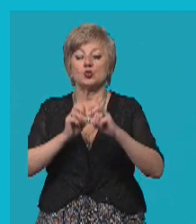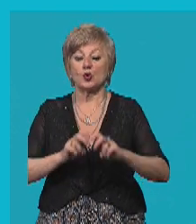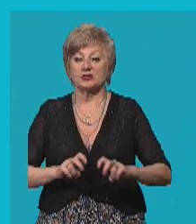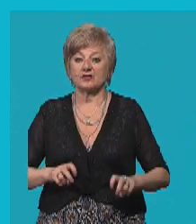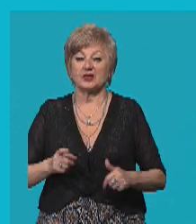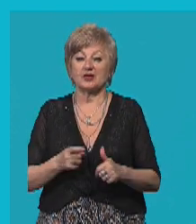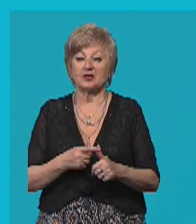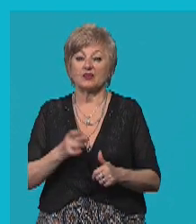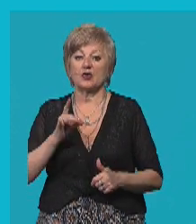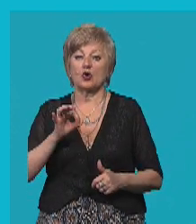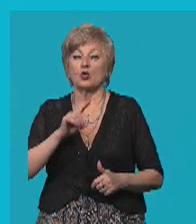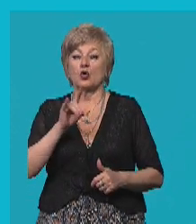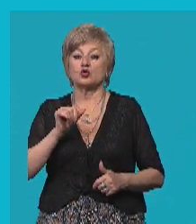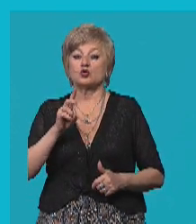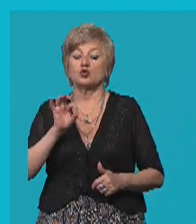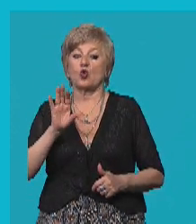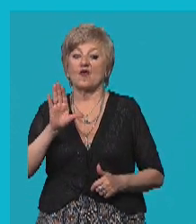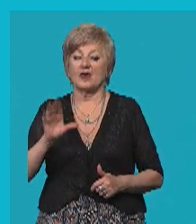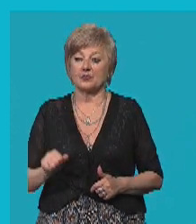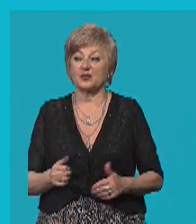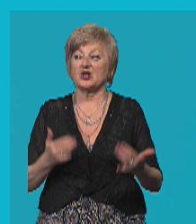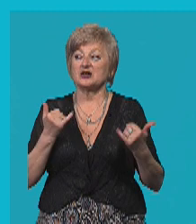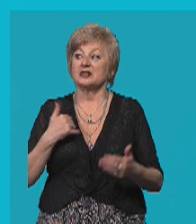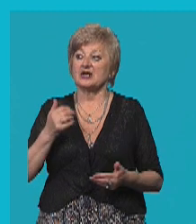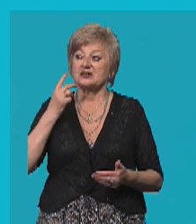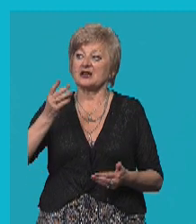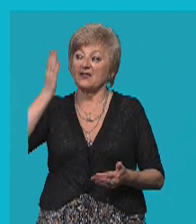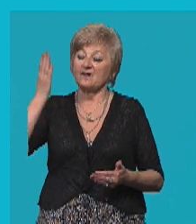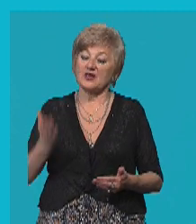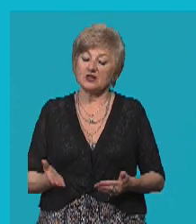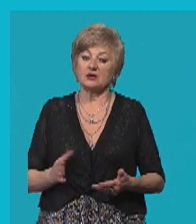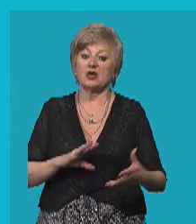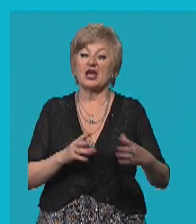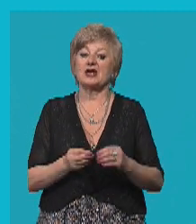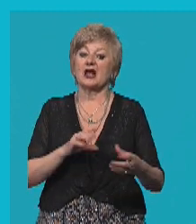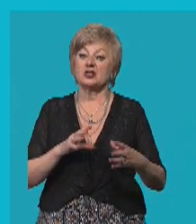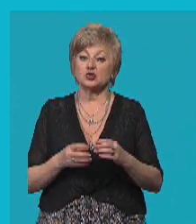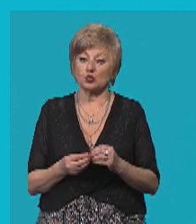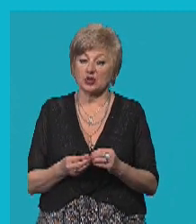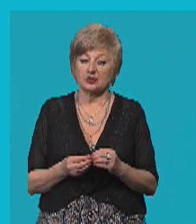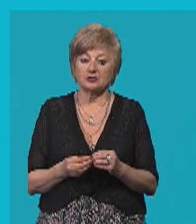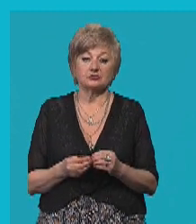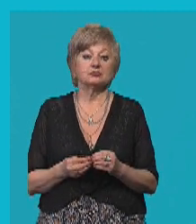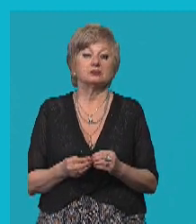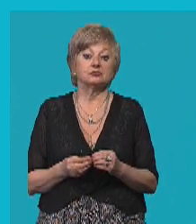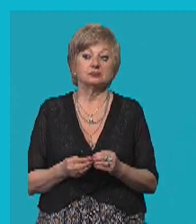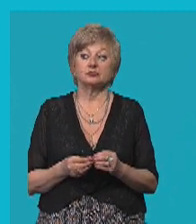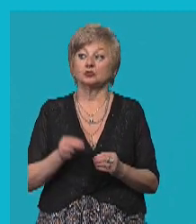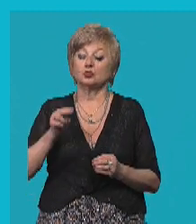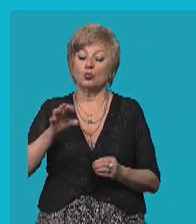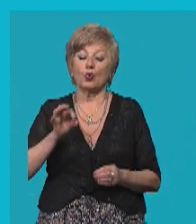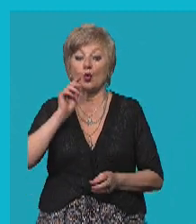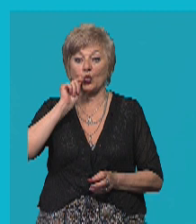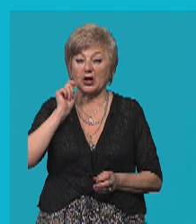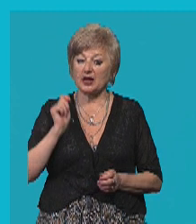імені Олександра Разумкова. Зараз ми бачимо результати екзит-полу в цілому по